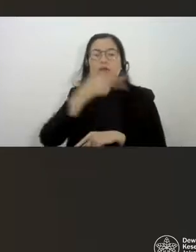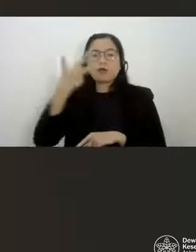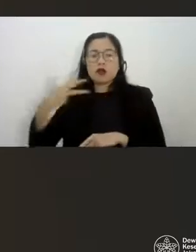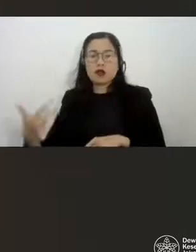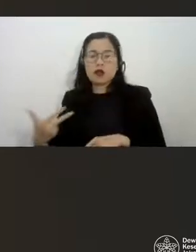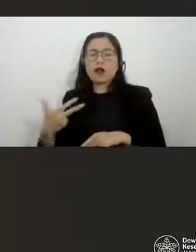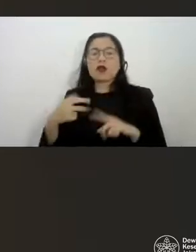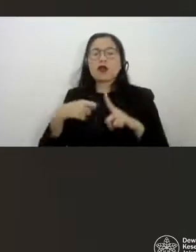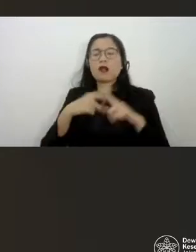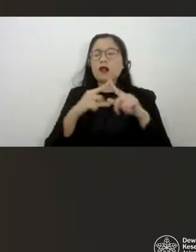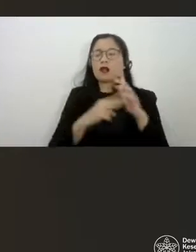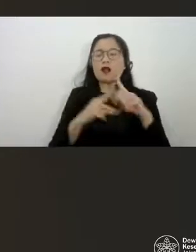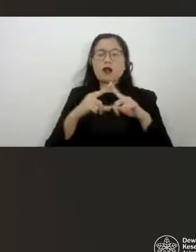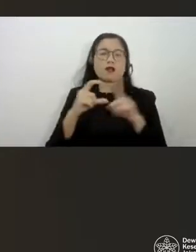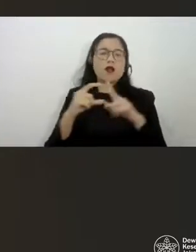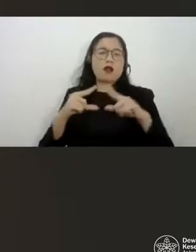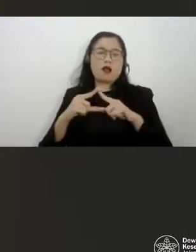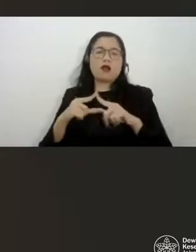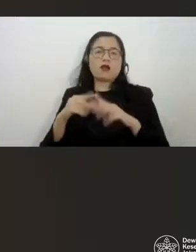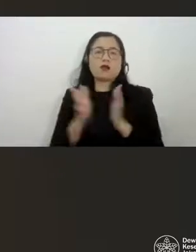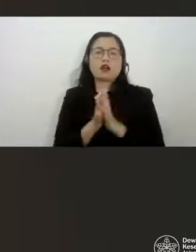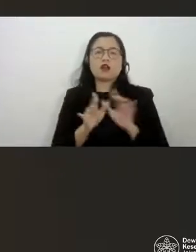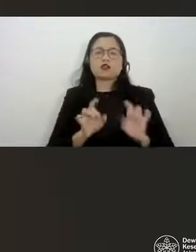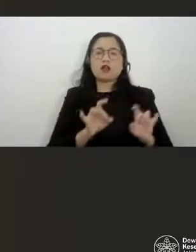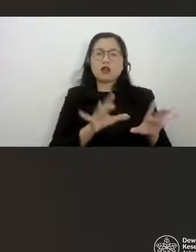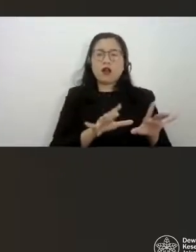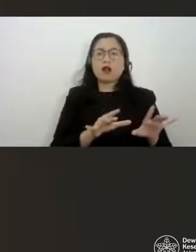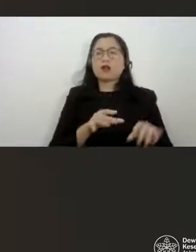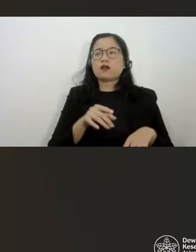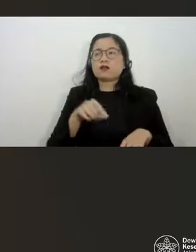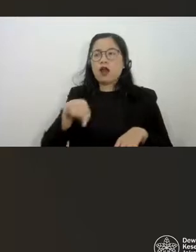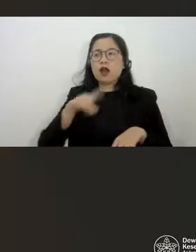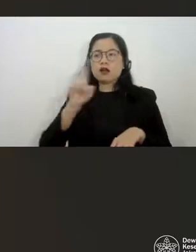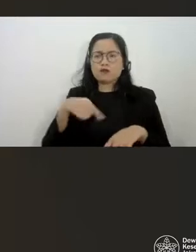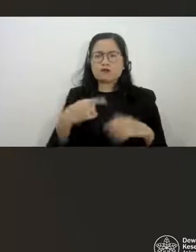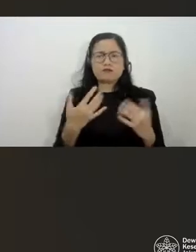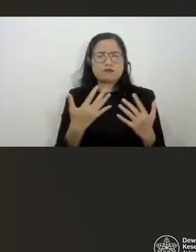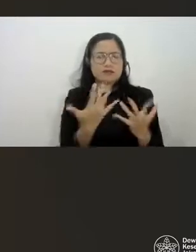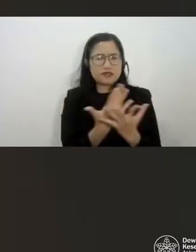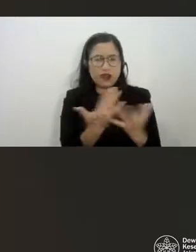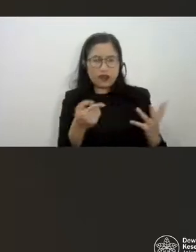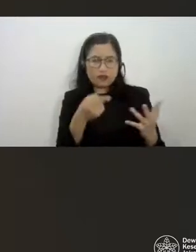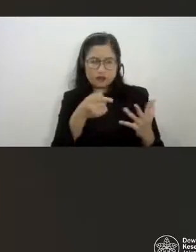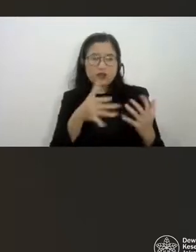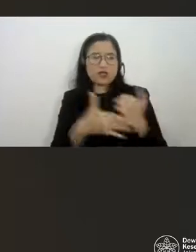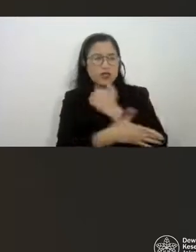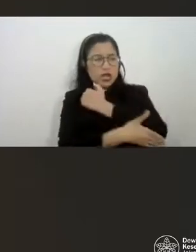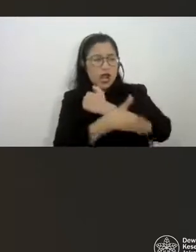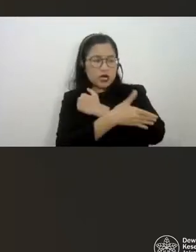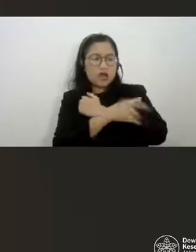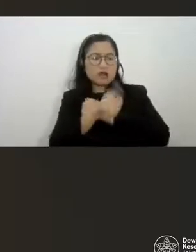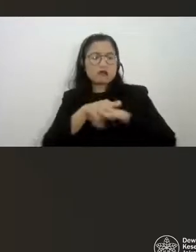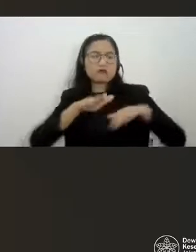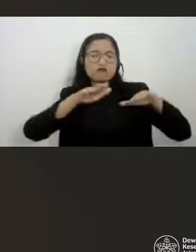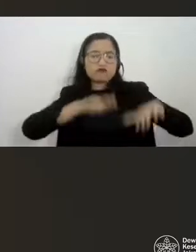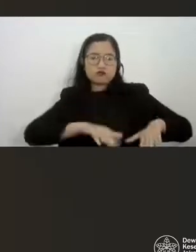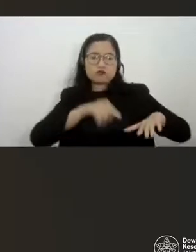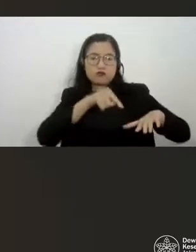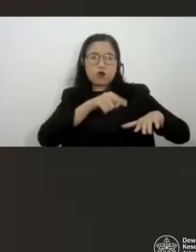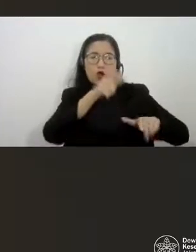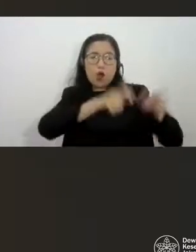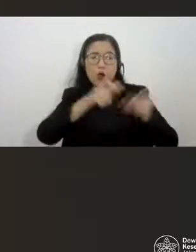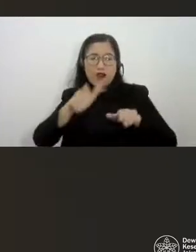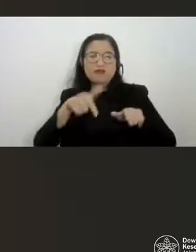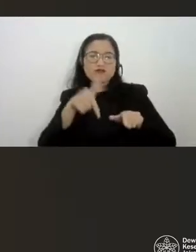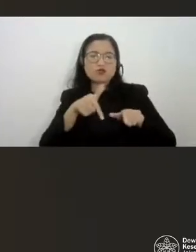Australia. Sebaliknya, skor negara-negara yang mayoritas penduduknya beragama Islam itu cenderung rendah, seperti Indonesia.